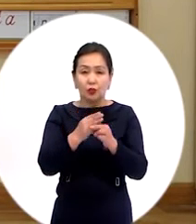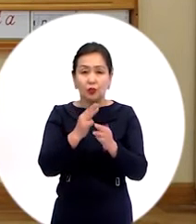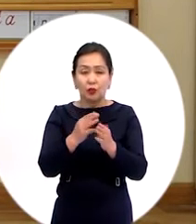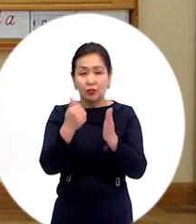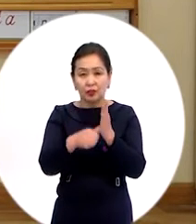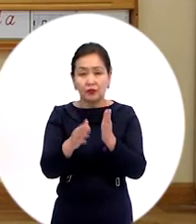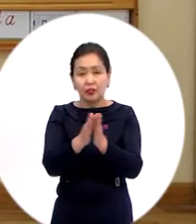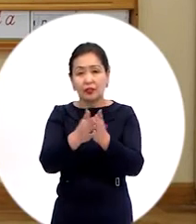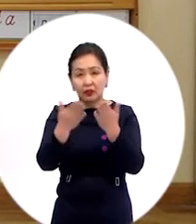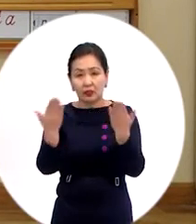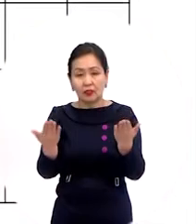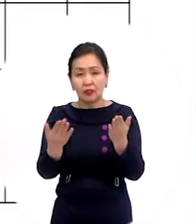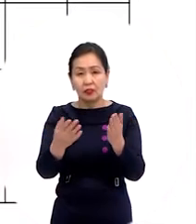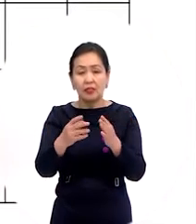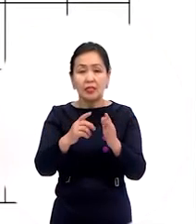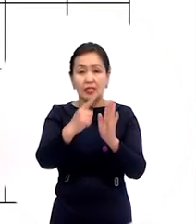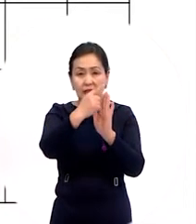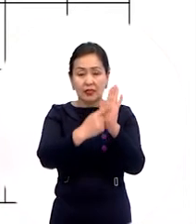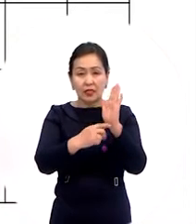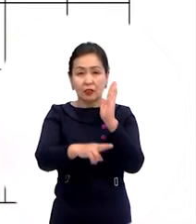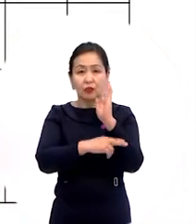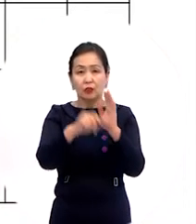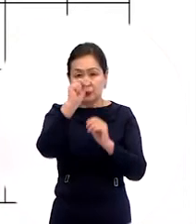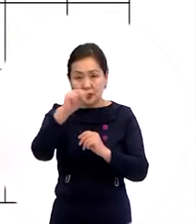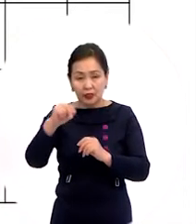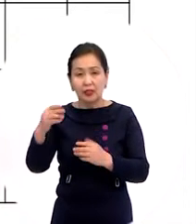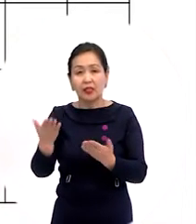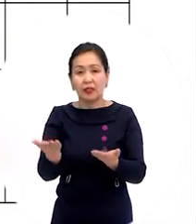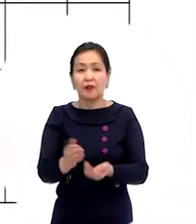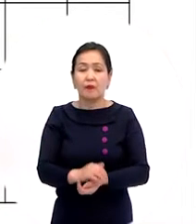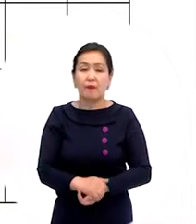Математикийн тэмдэгтрээ гаргаад он сараа бичээрэй.